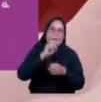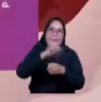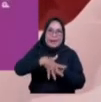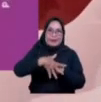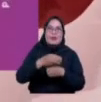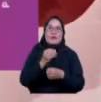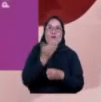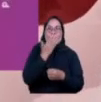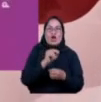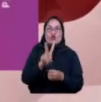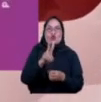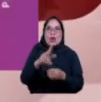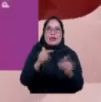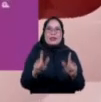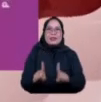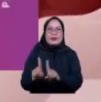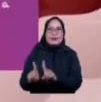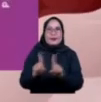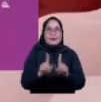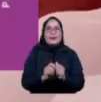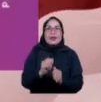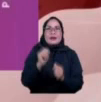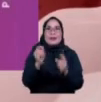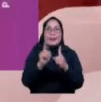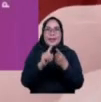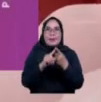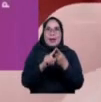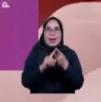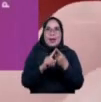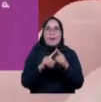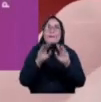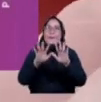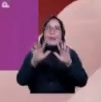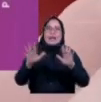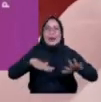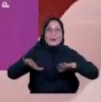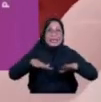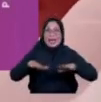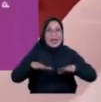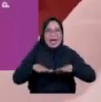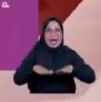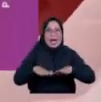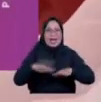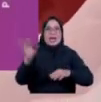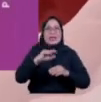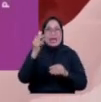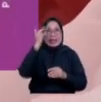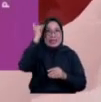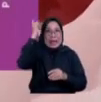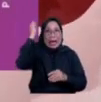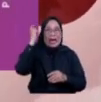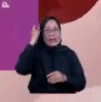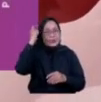mempunyai dua sisi ya. Sisi satu memang mungkin kita mengalami banyak bencana yang tidak terpikirkan